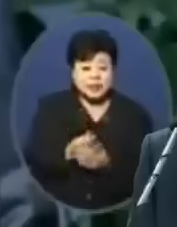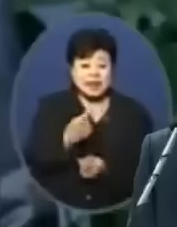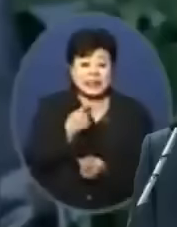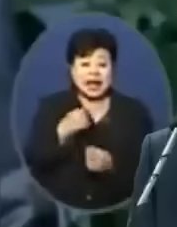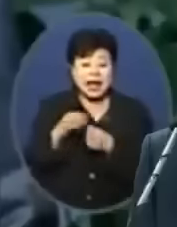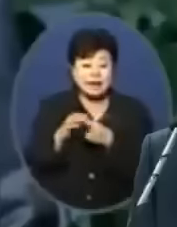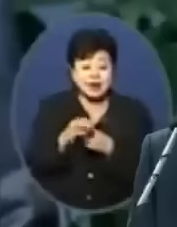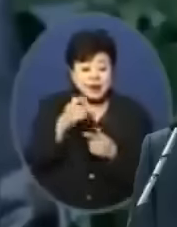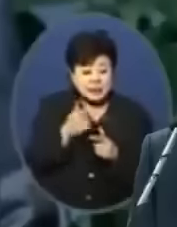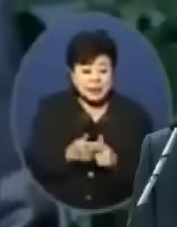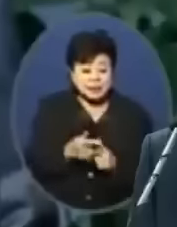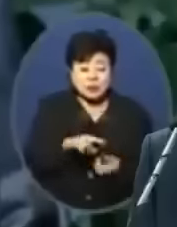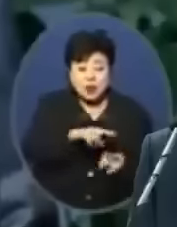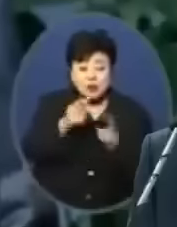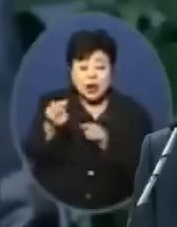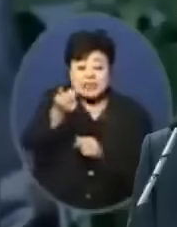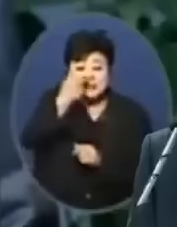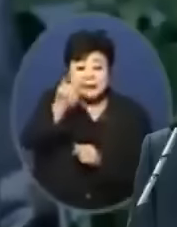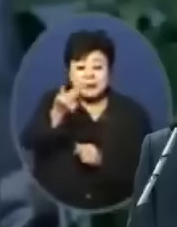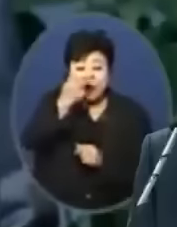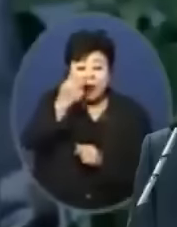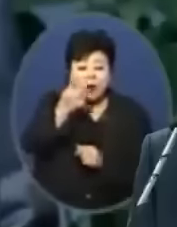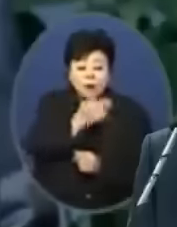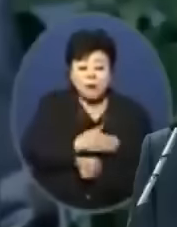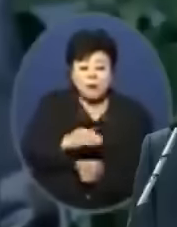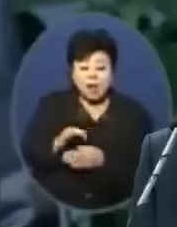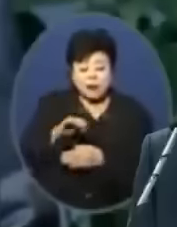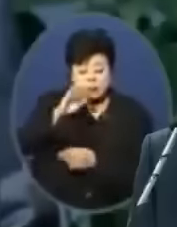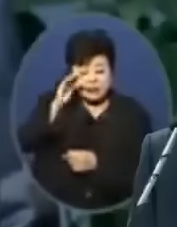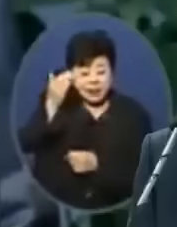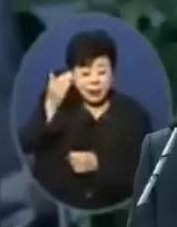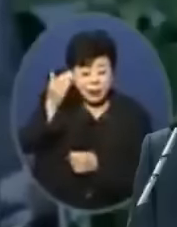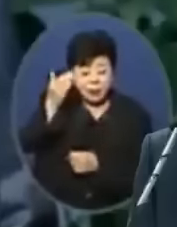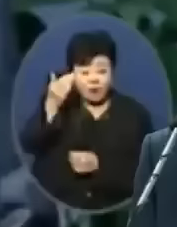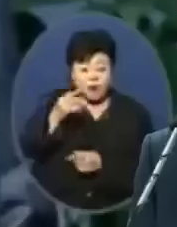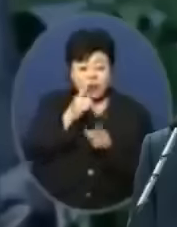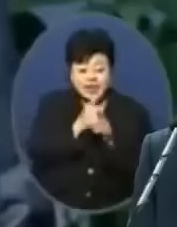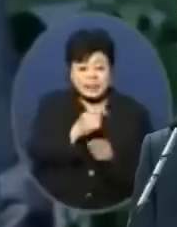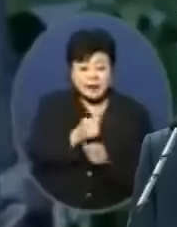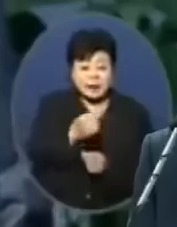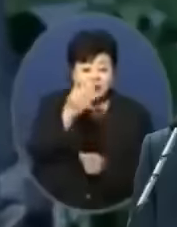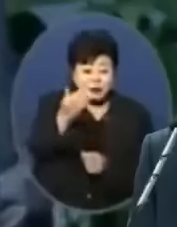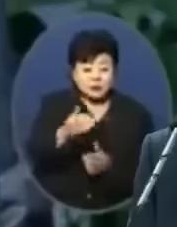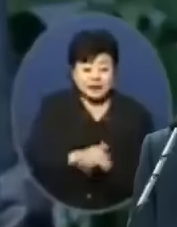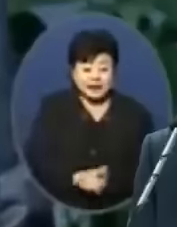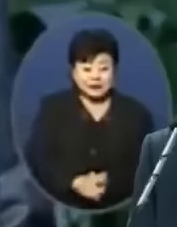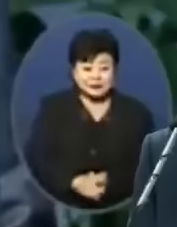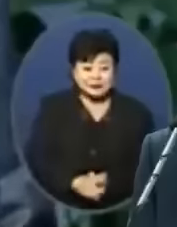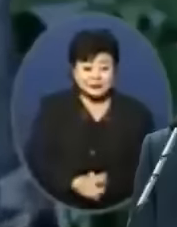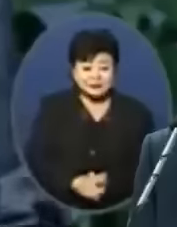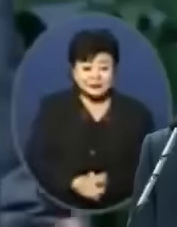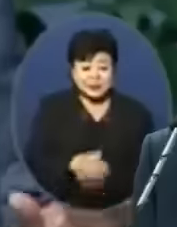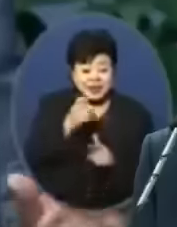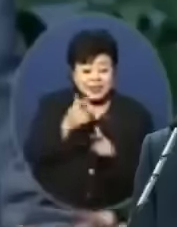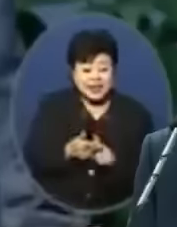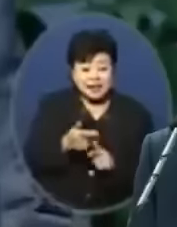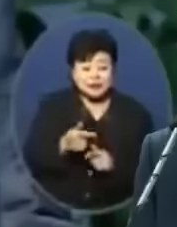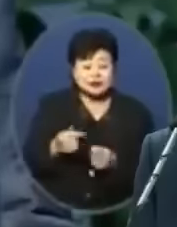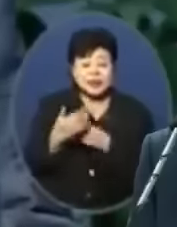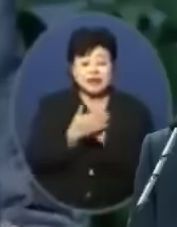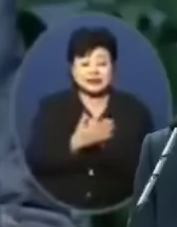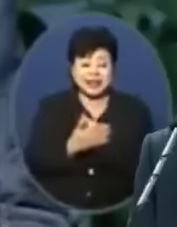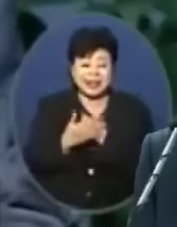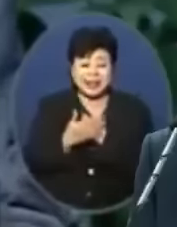당하면 예수님의 부활의 생명이 우리 몸에 넘쳐나서 이기게 만들어준다는 것입니다. 예수